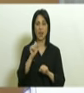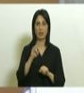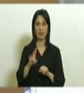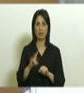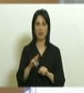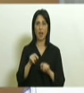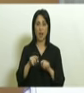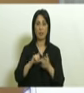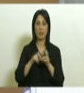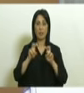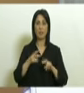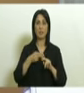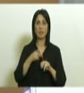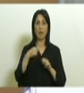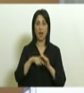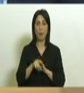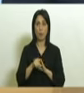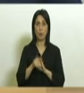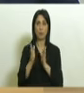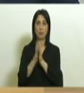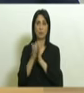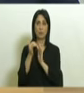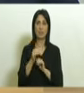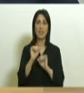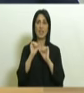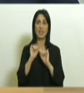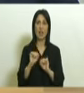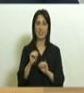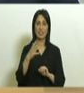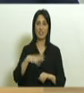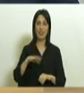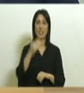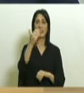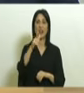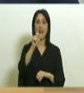აი ამ დარბაზში ვიზეკით იმის გამო რომ დაგვეცვა ქვეყანა